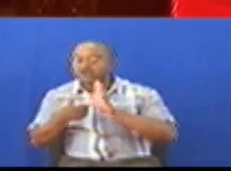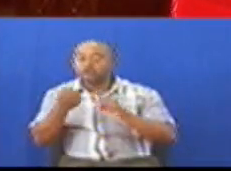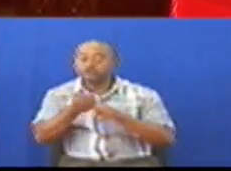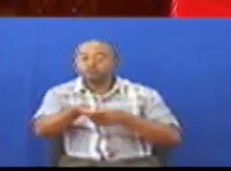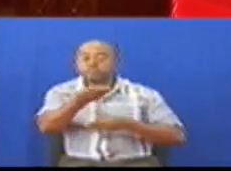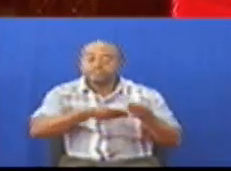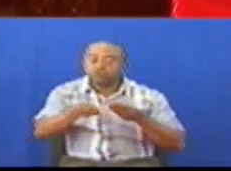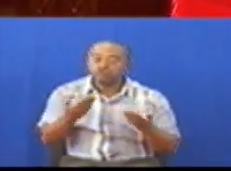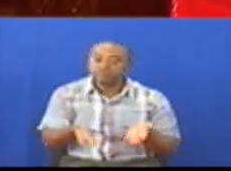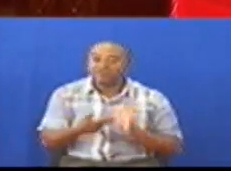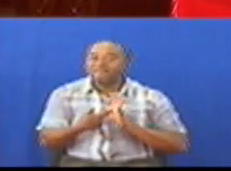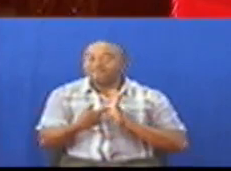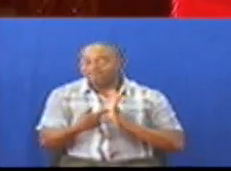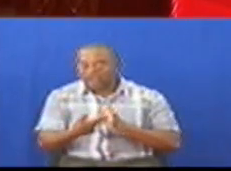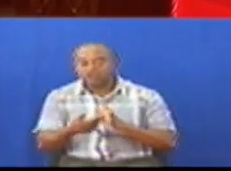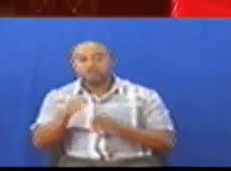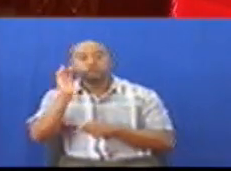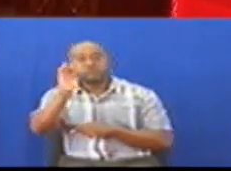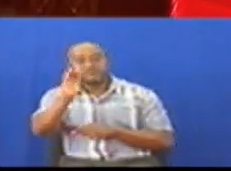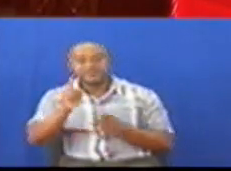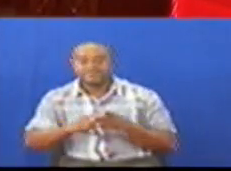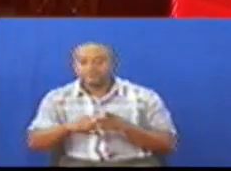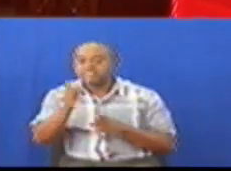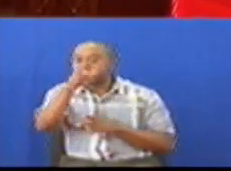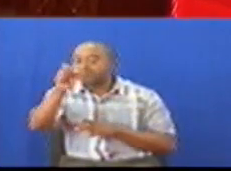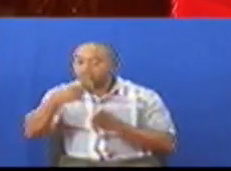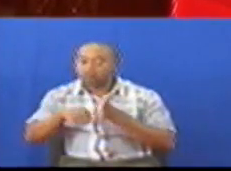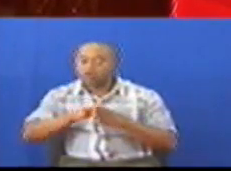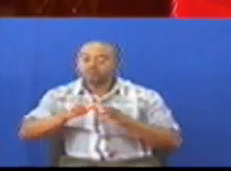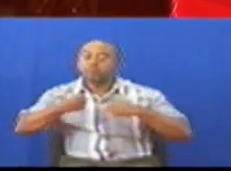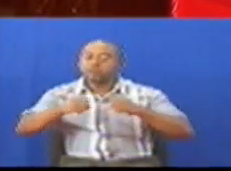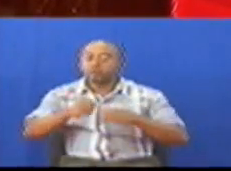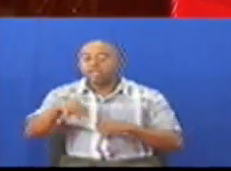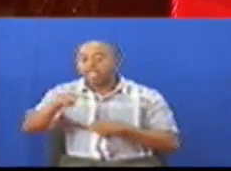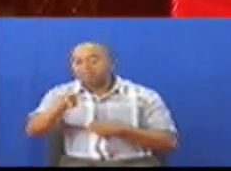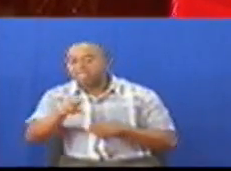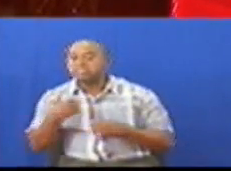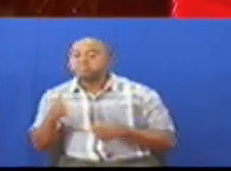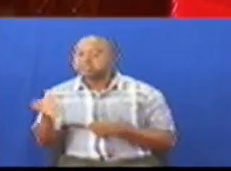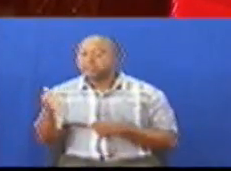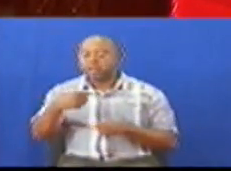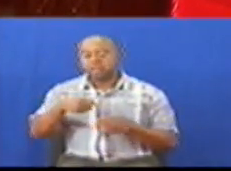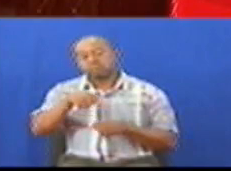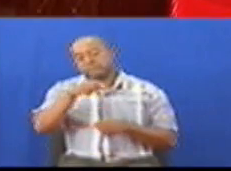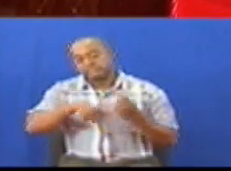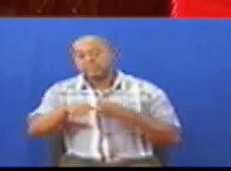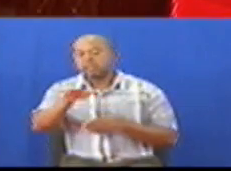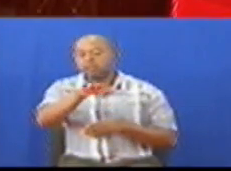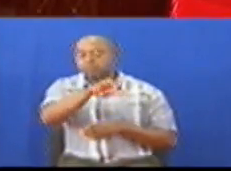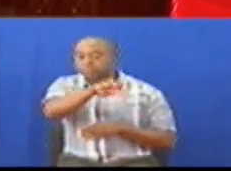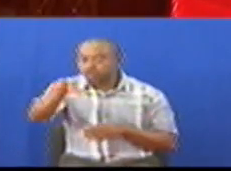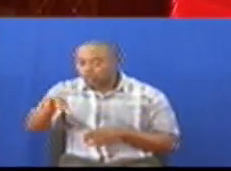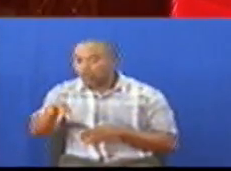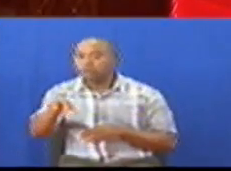vile usafirishaji wa abiria kwa bodaboda, bajaji, daladala, masoko katika maeneo mbalimbali na kadhalika, maeneo